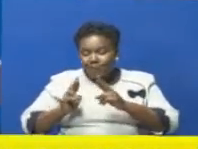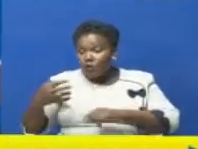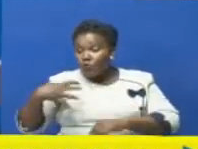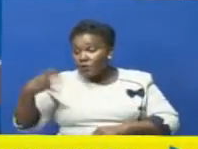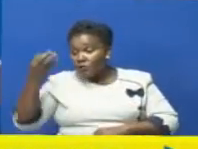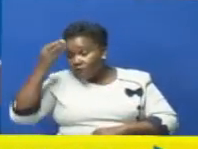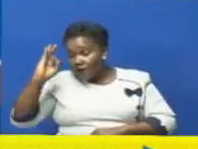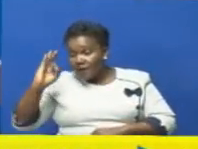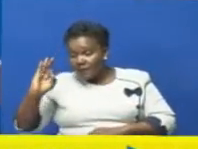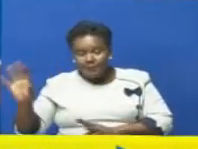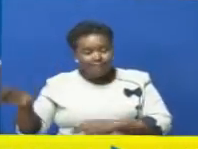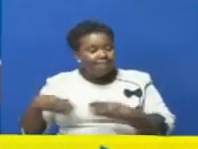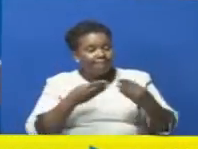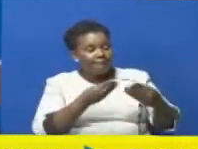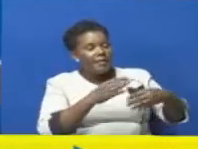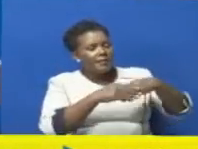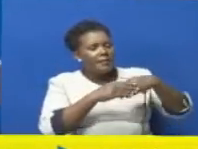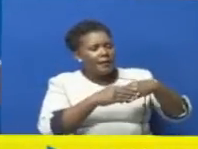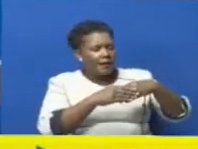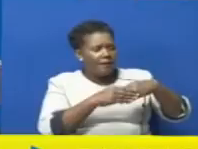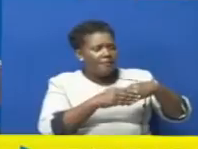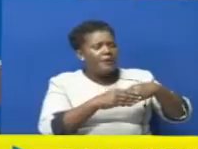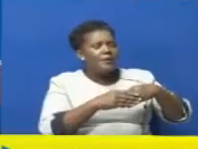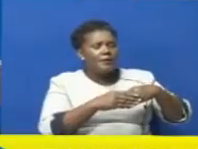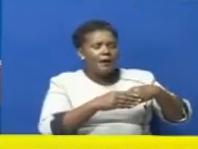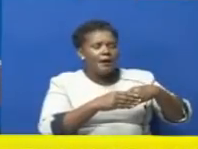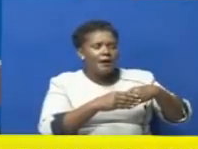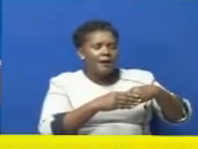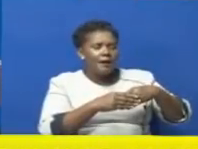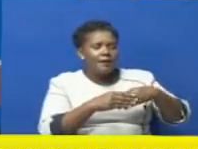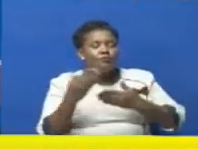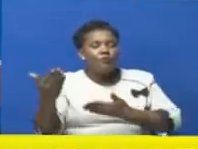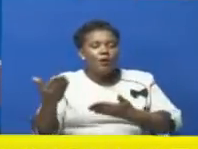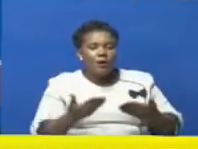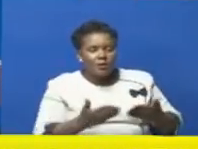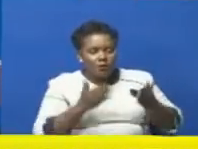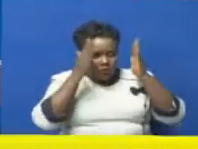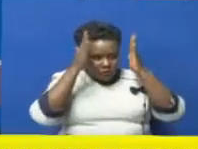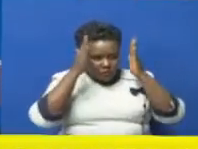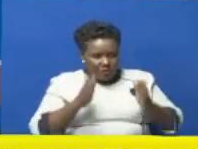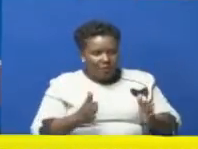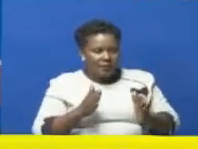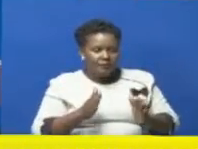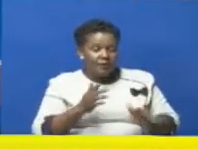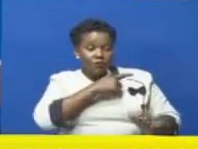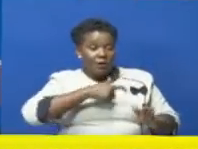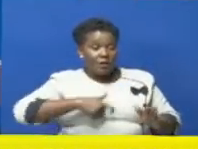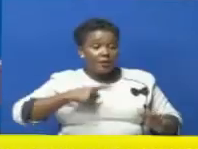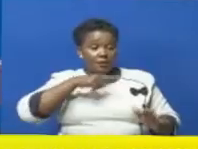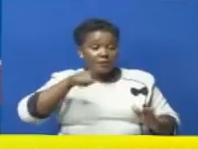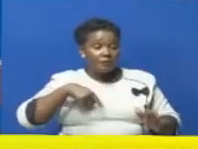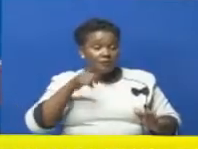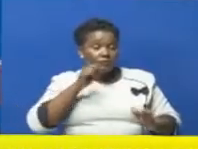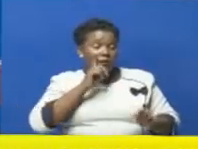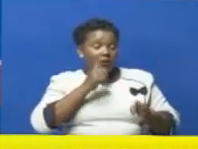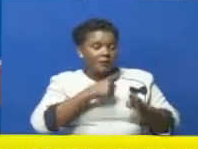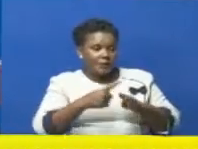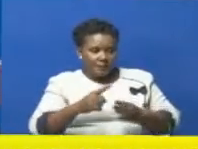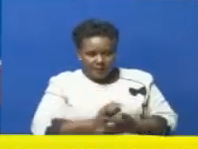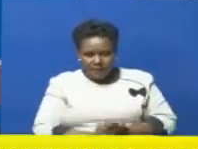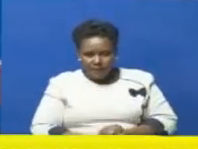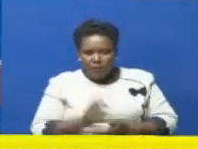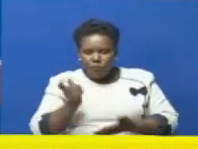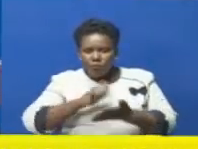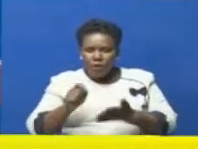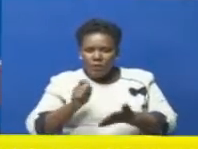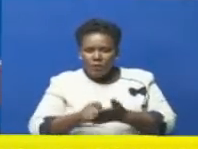ameleta salamu maalumu pamoja na mwaliko rasmi wa rais wa Ufaransa Emmanuel Macron kwa rais wa Tanzania Samia Suluhu Hassan. Mwandishi wetu Amin